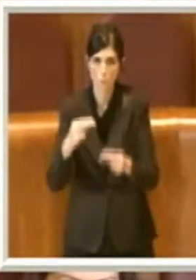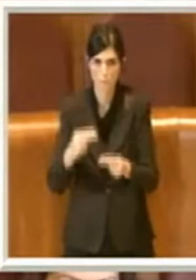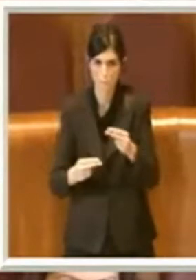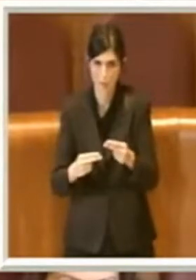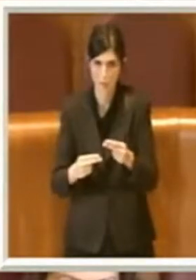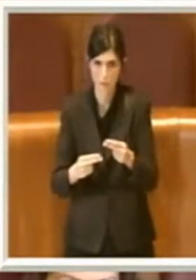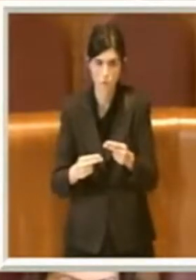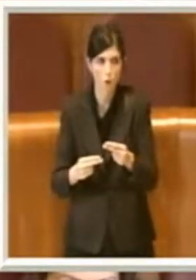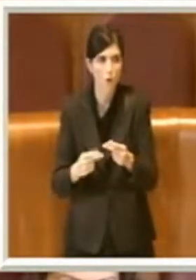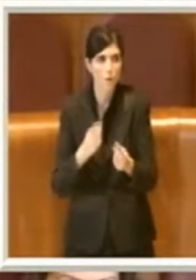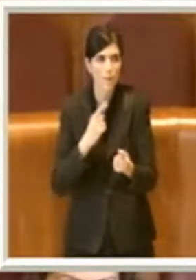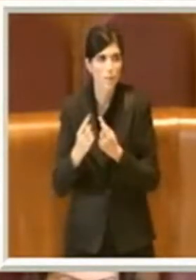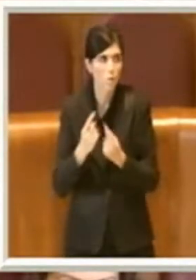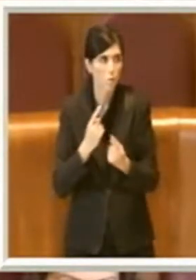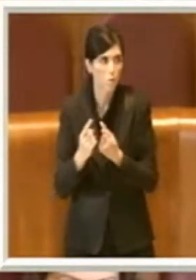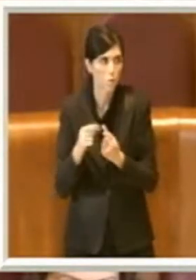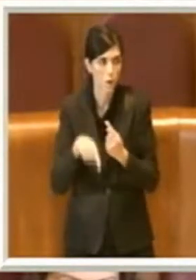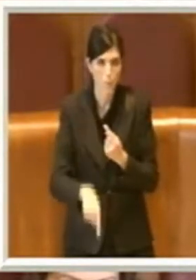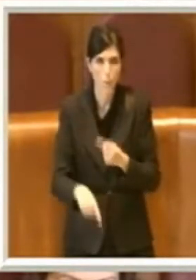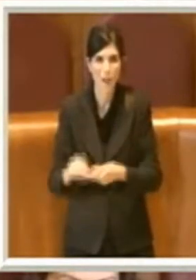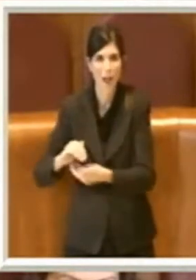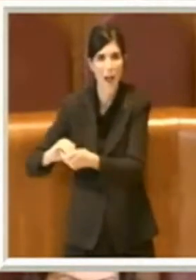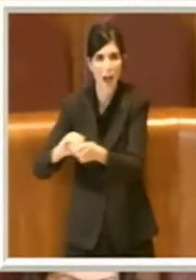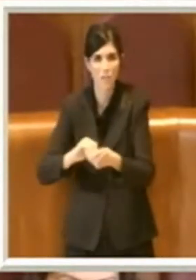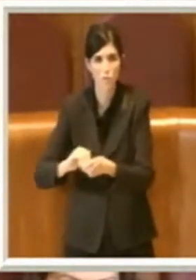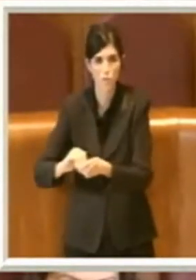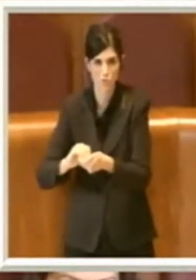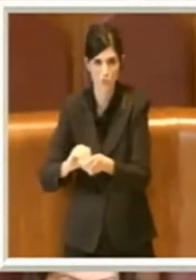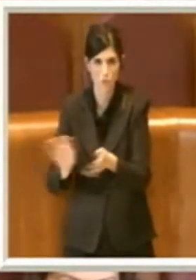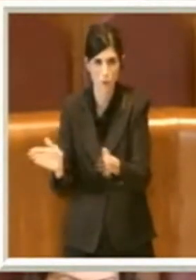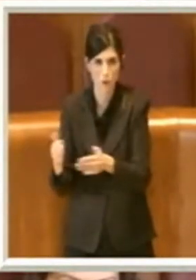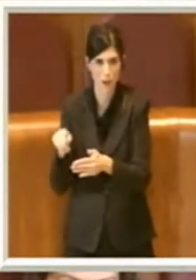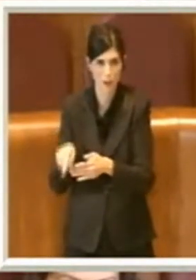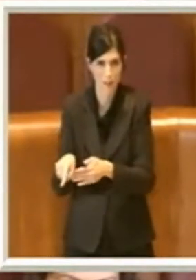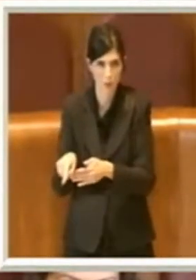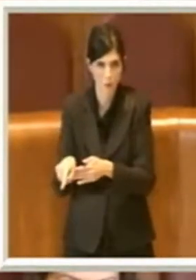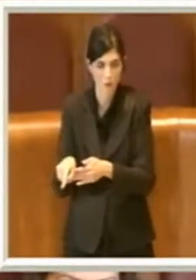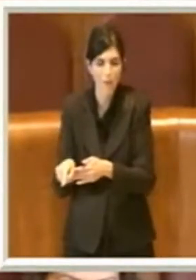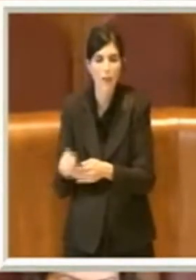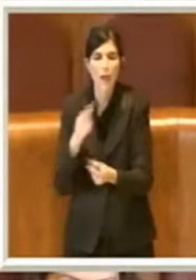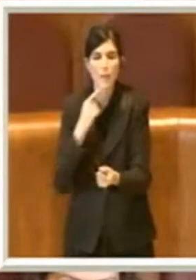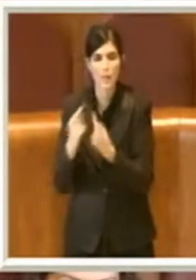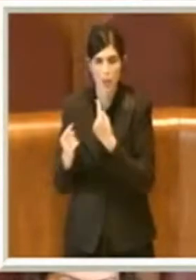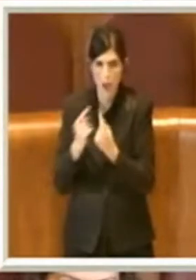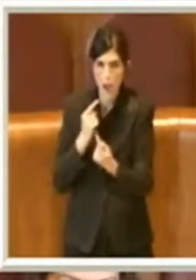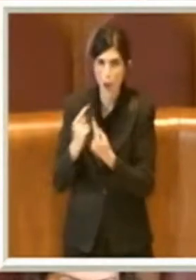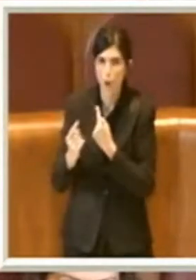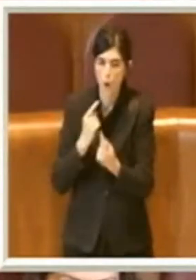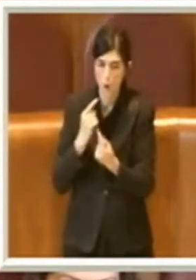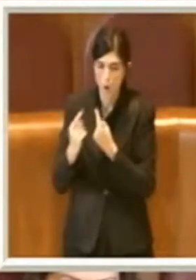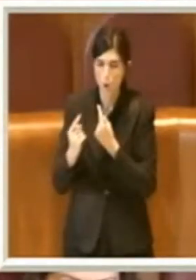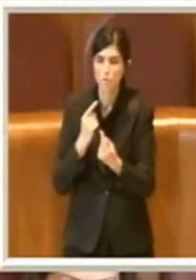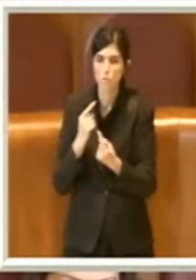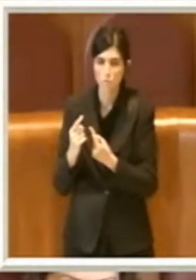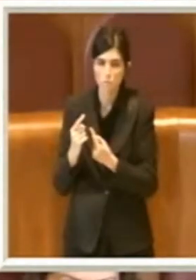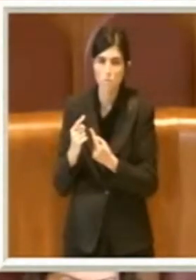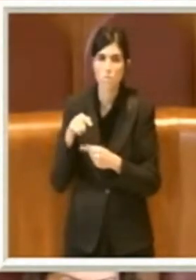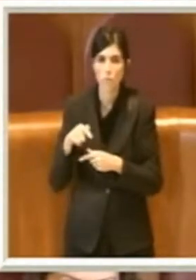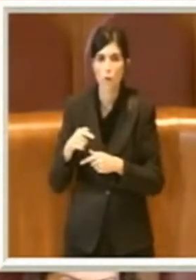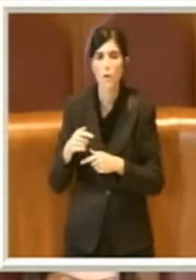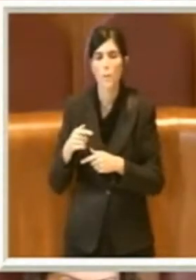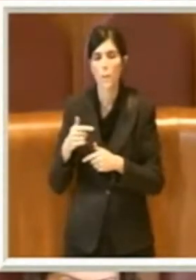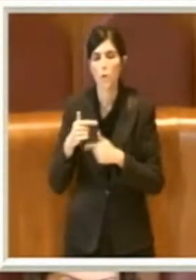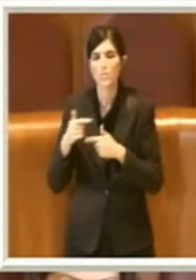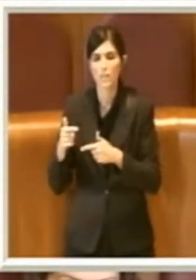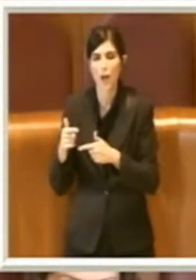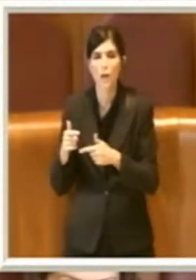nello scorso incontro con l'associazione di categoria. Quindi abbiamo aperto il dialogo e continuato offrendo diverse